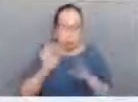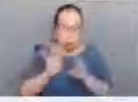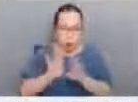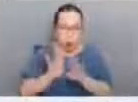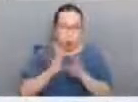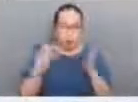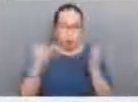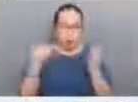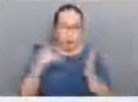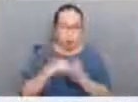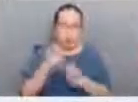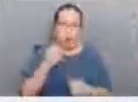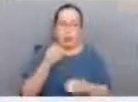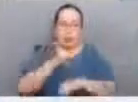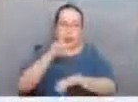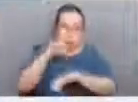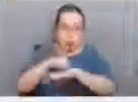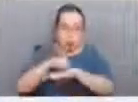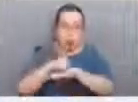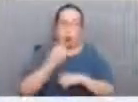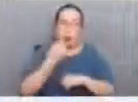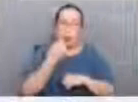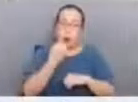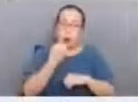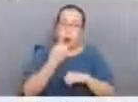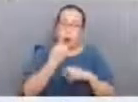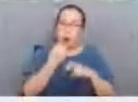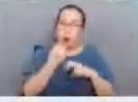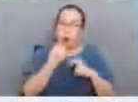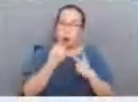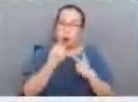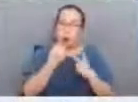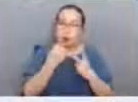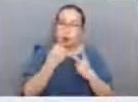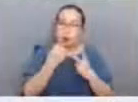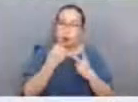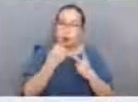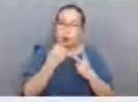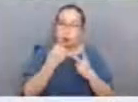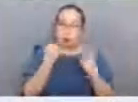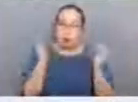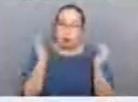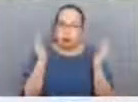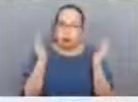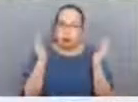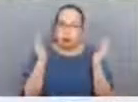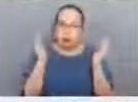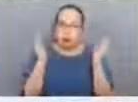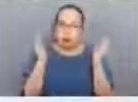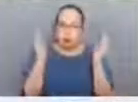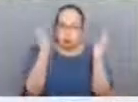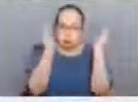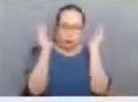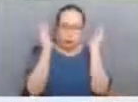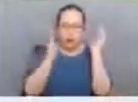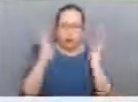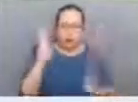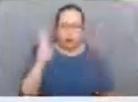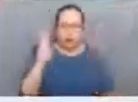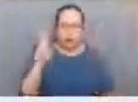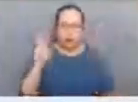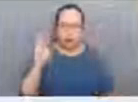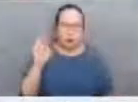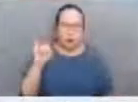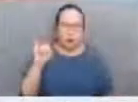na po silang mga workers na tinatanggap doon tulad po ng construction workers. Sa madaling salita, sa land-based industry po, medyo maluwag na